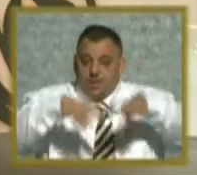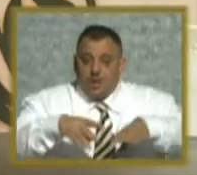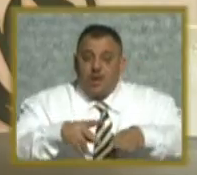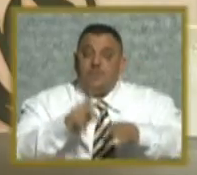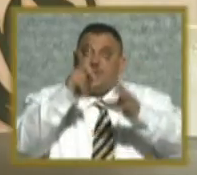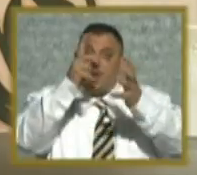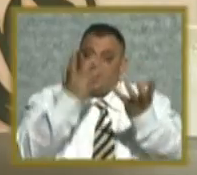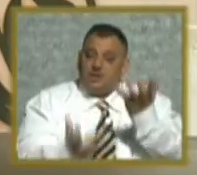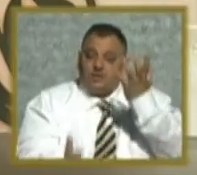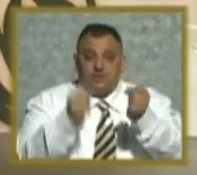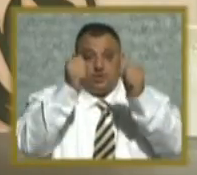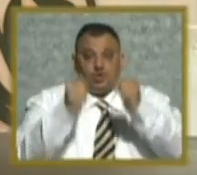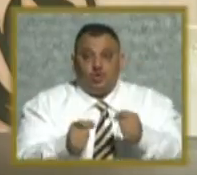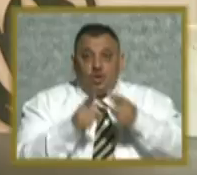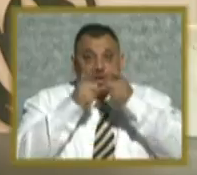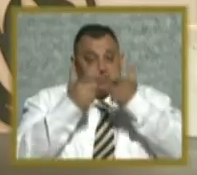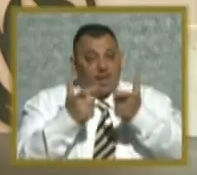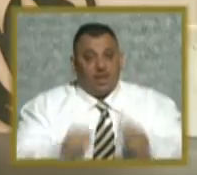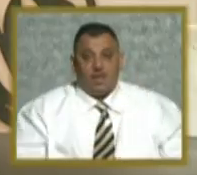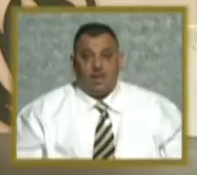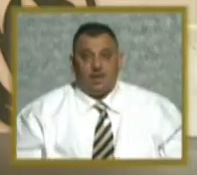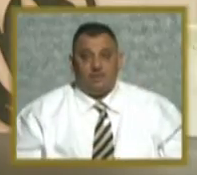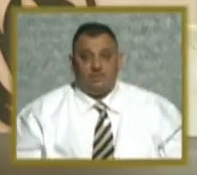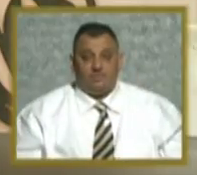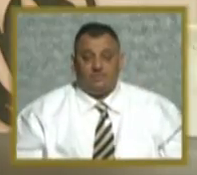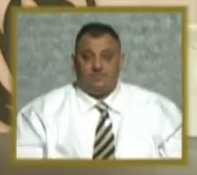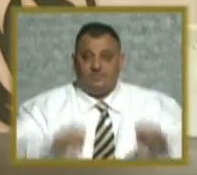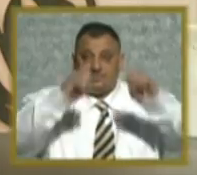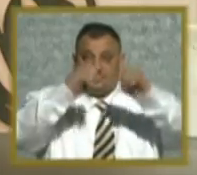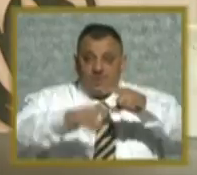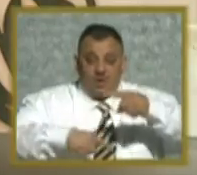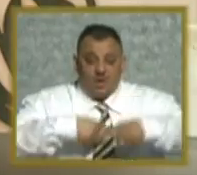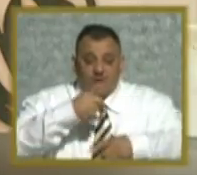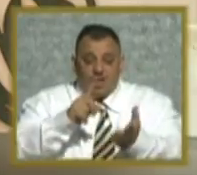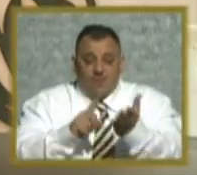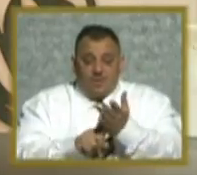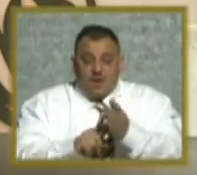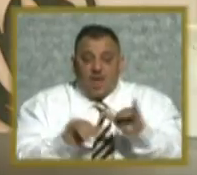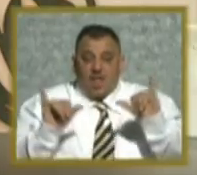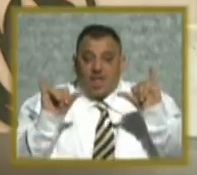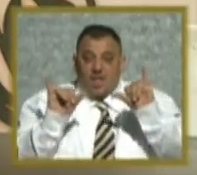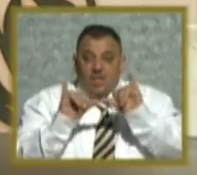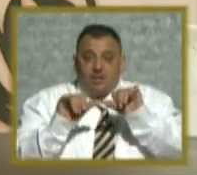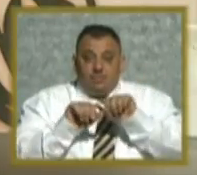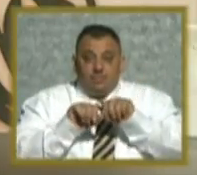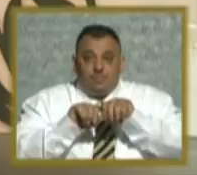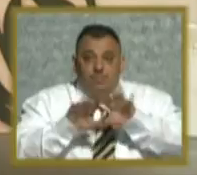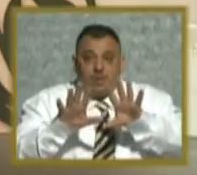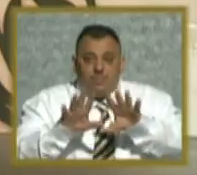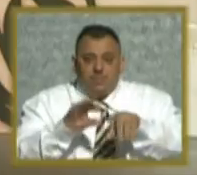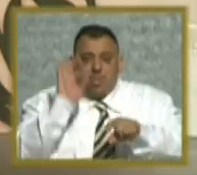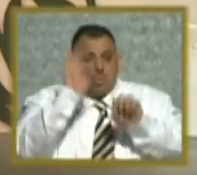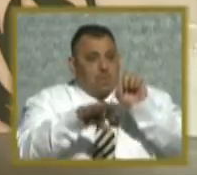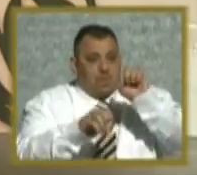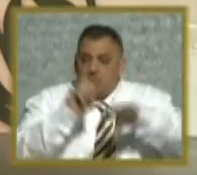نسأل الله العافية. ومن أعظم حقيقة الشر الذي يمارس عبر هذه الوسائل ما يتعلق بقضية التشهير